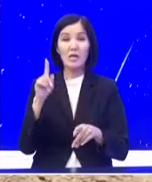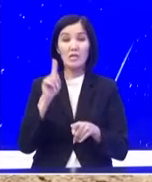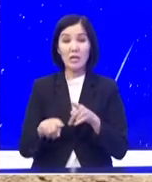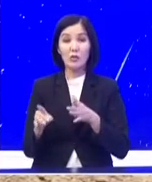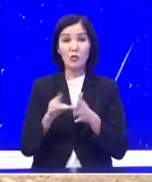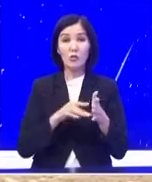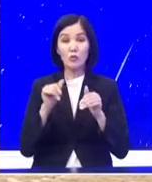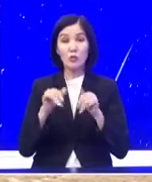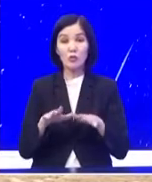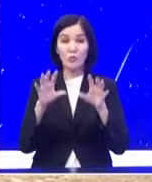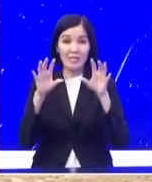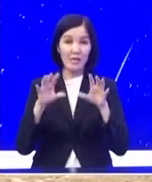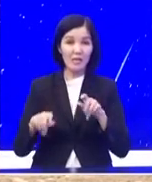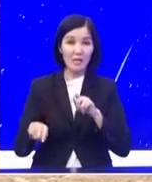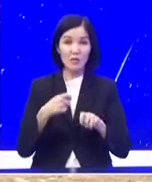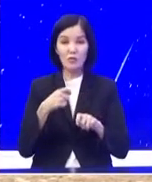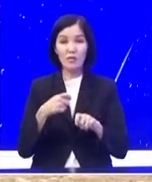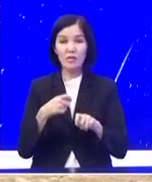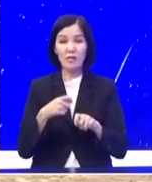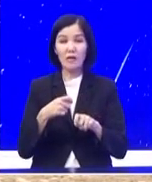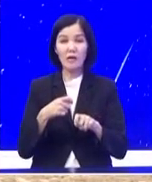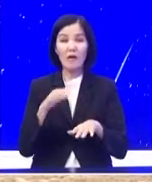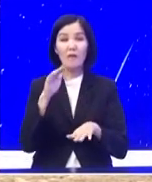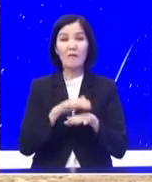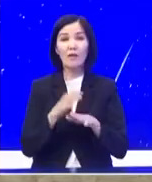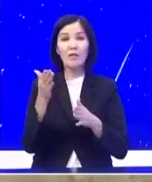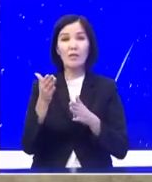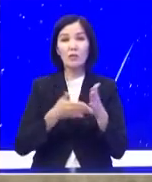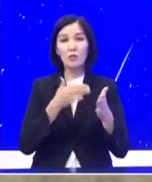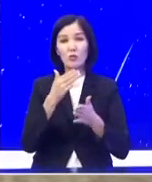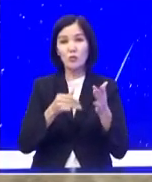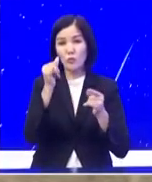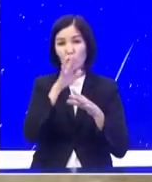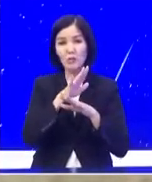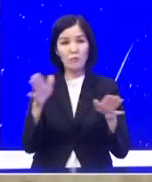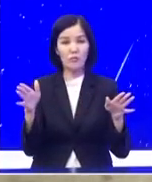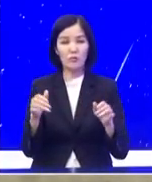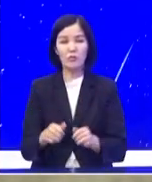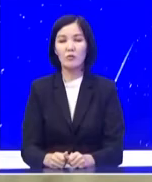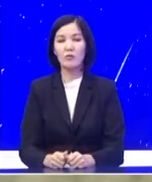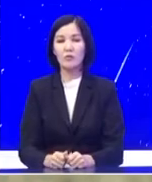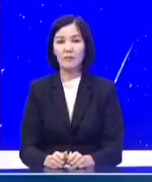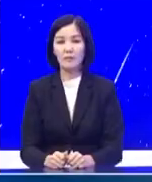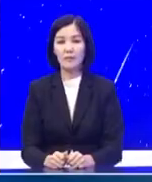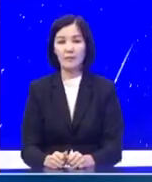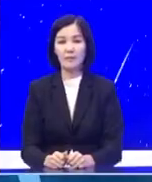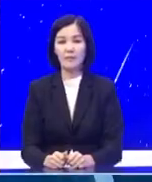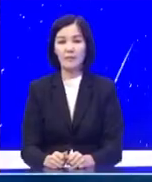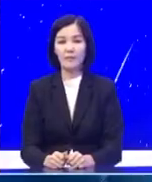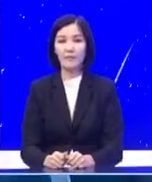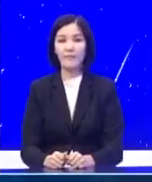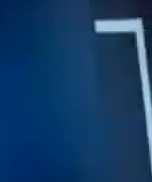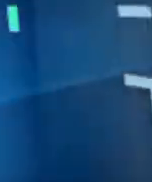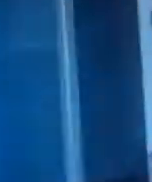алынбаса, заң бұзушылық және зират қорлау фактілерін жою мүмкін болмайды дейді қоғам белсендісі. Алмат Хамит, Ержан